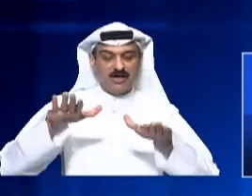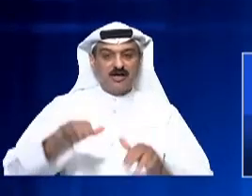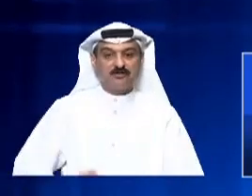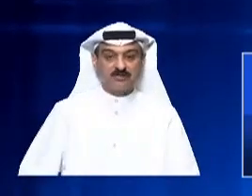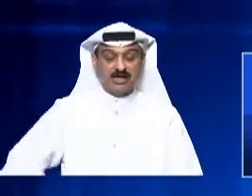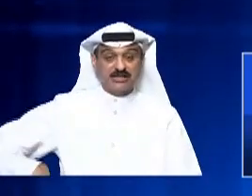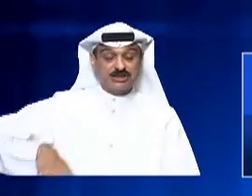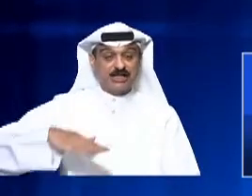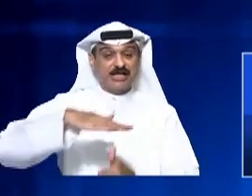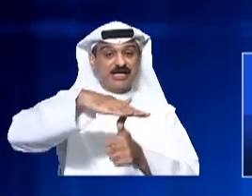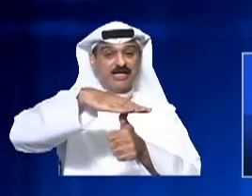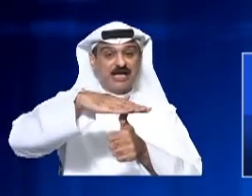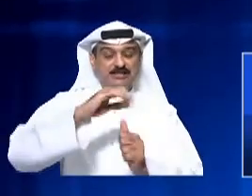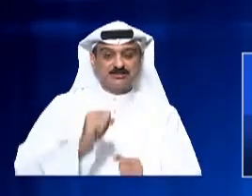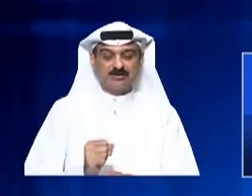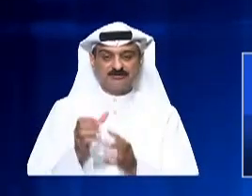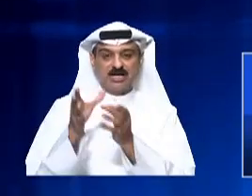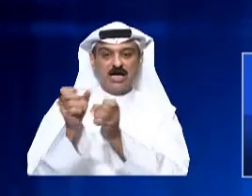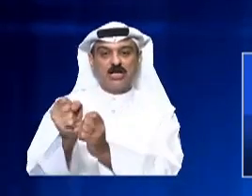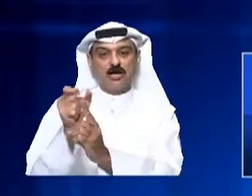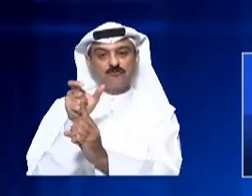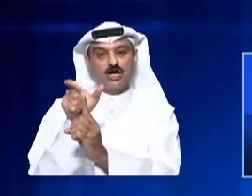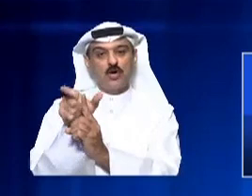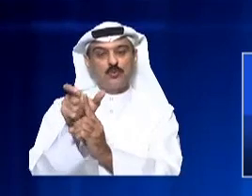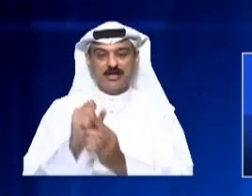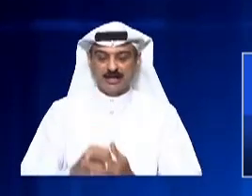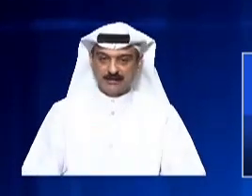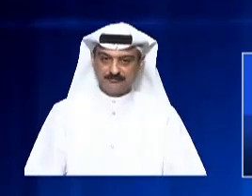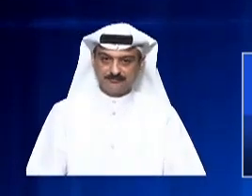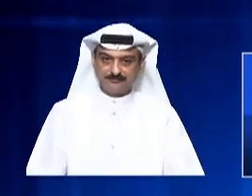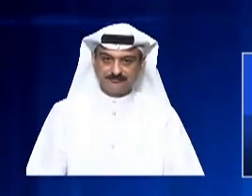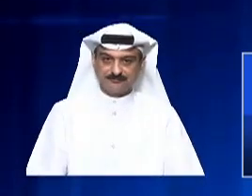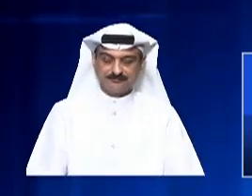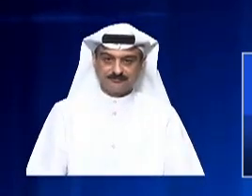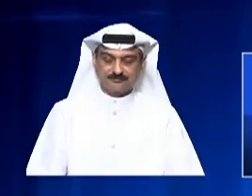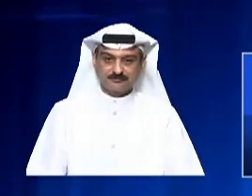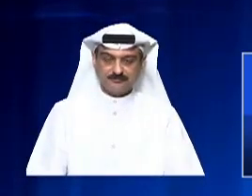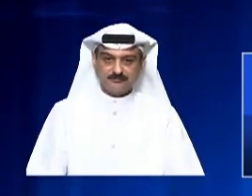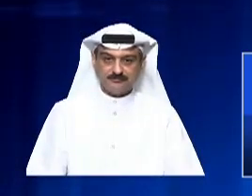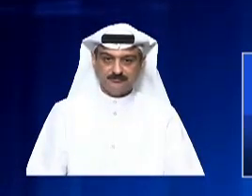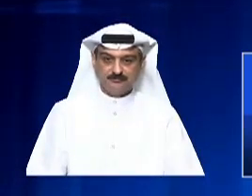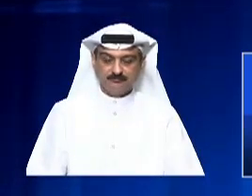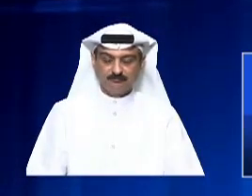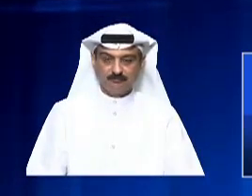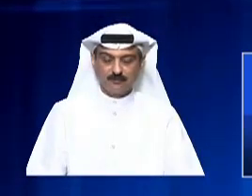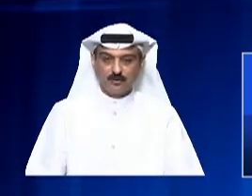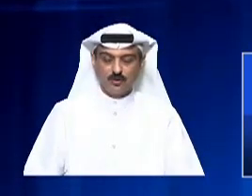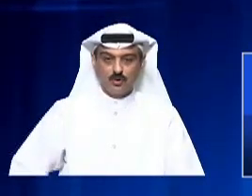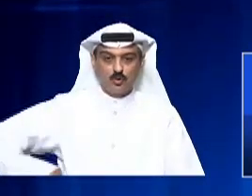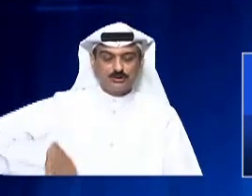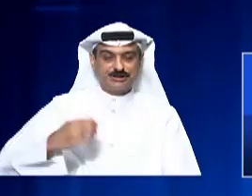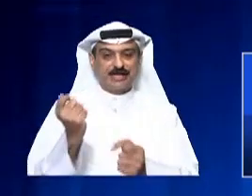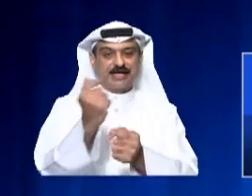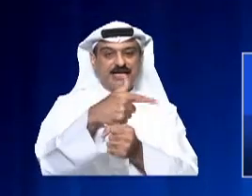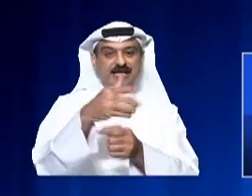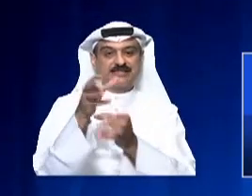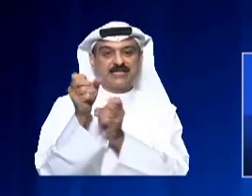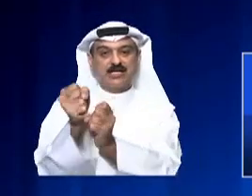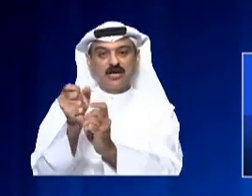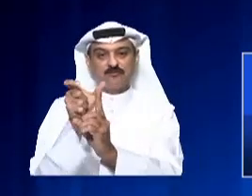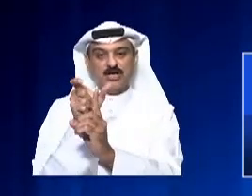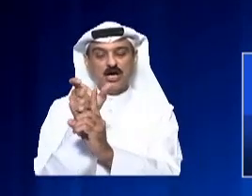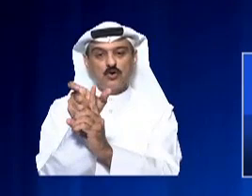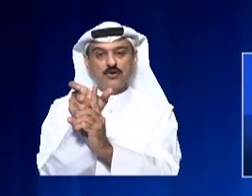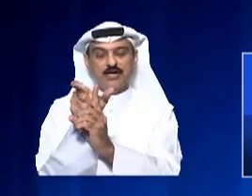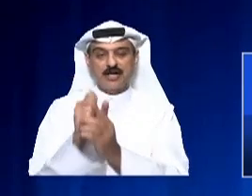أمير البلاد الشيخ نواف الأحمد الجابر الصباح حفظه الله ورعاه، وسمو ولي العهد الشيخ مشعل الأحمد الجابر